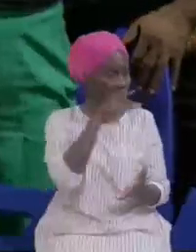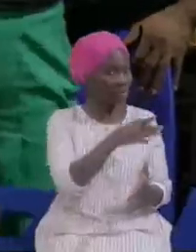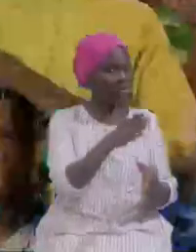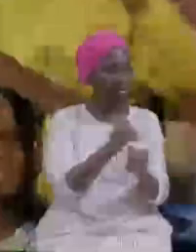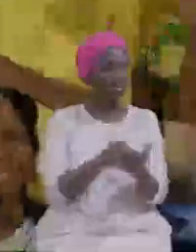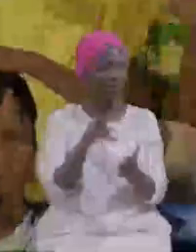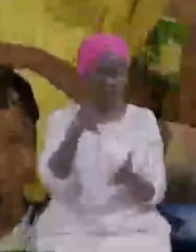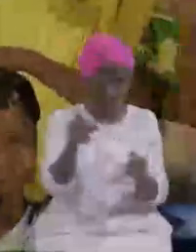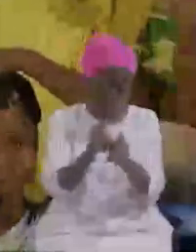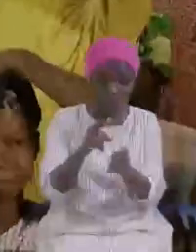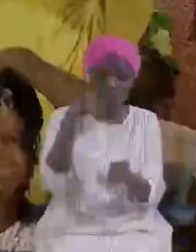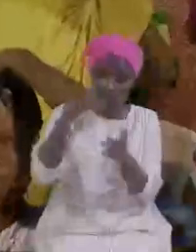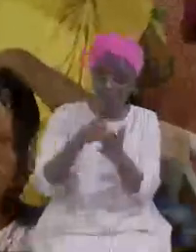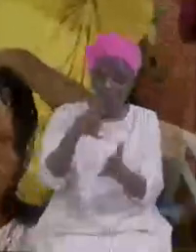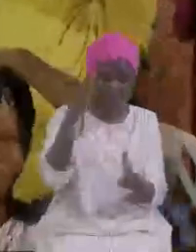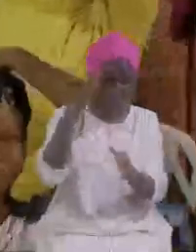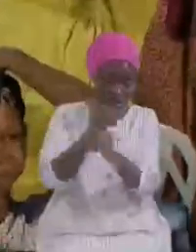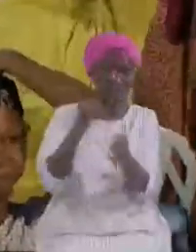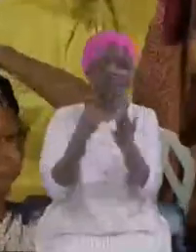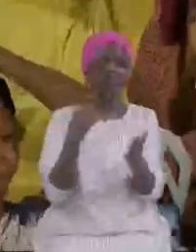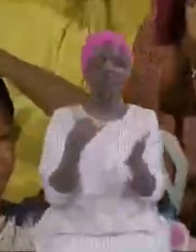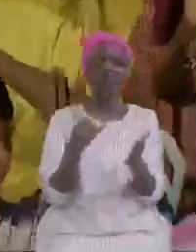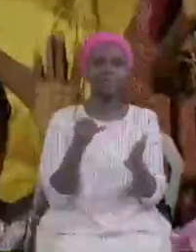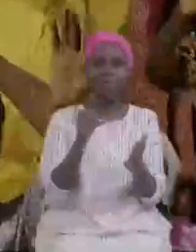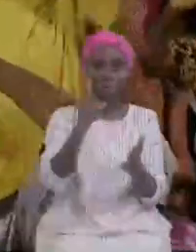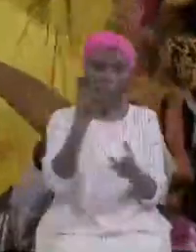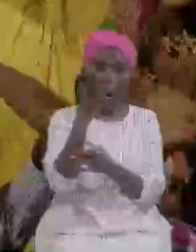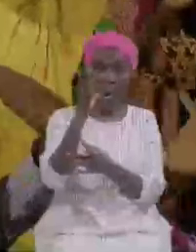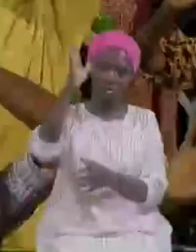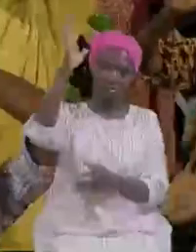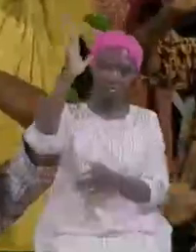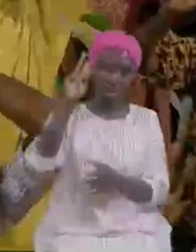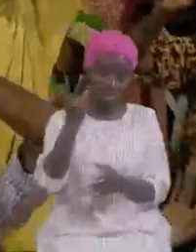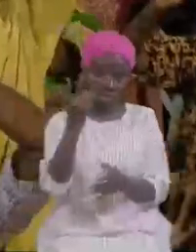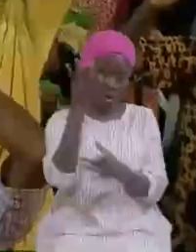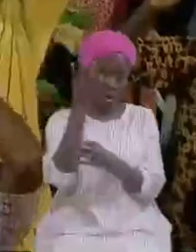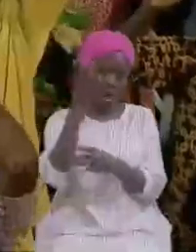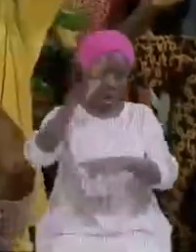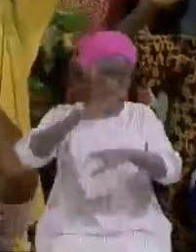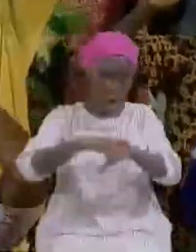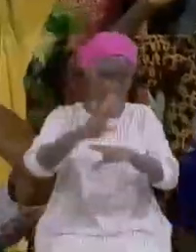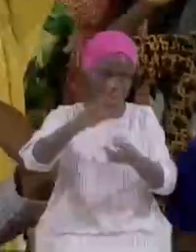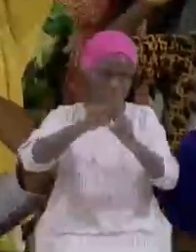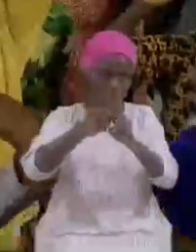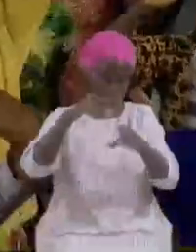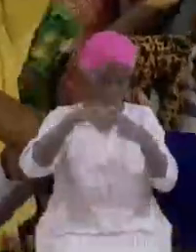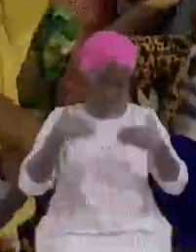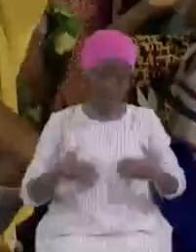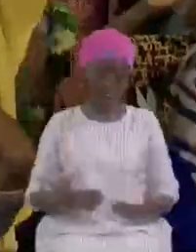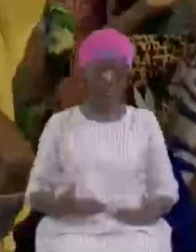Elle a eu, tu le dis, tu l'auras. Lève une main et impose-toi l'autre main.